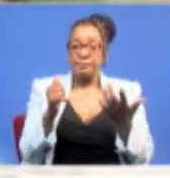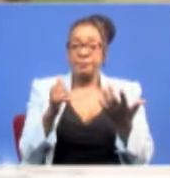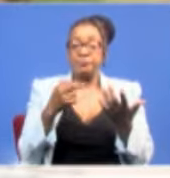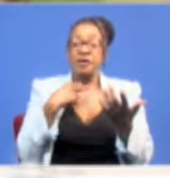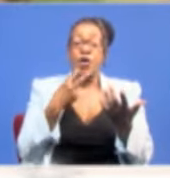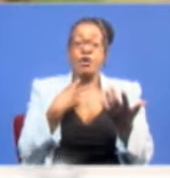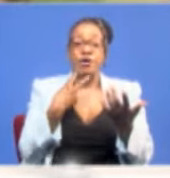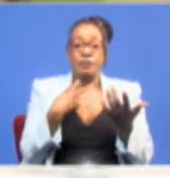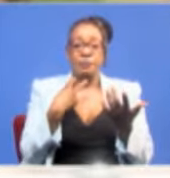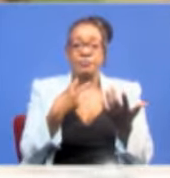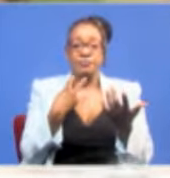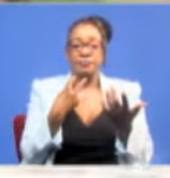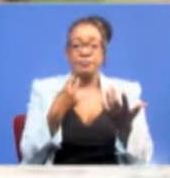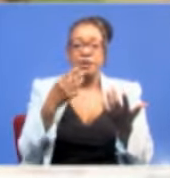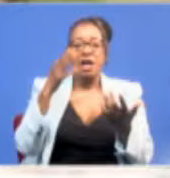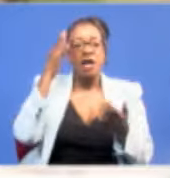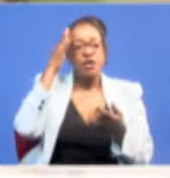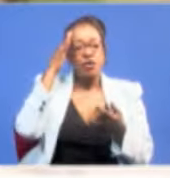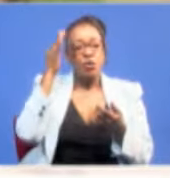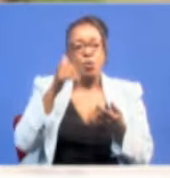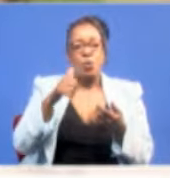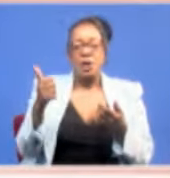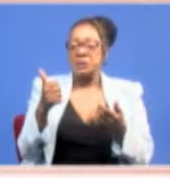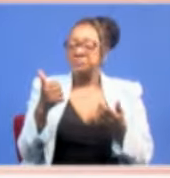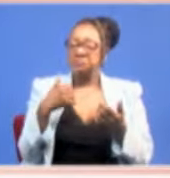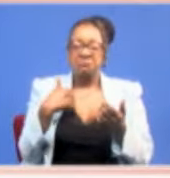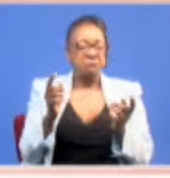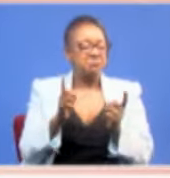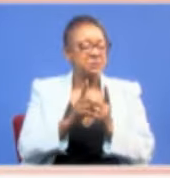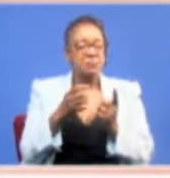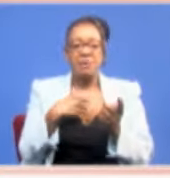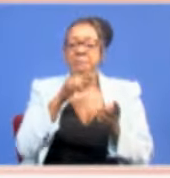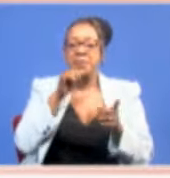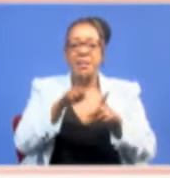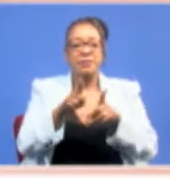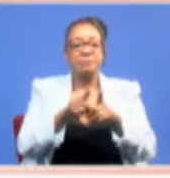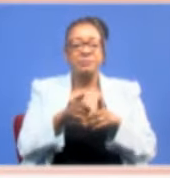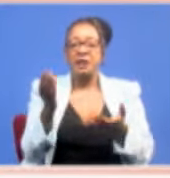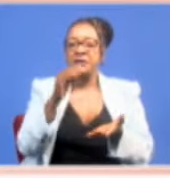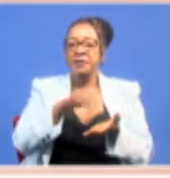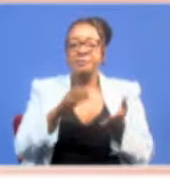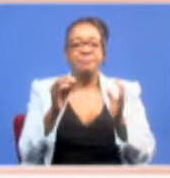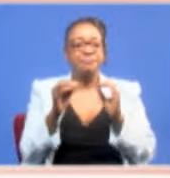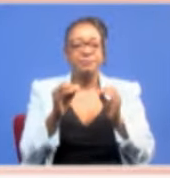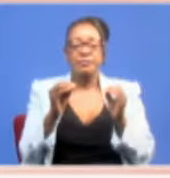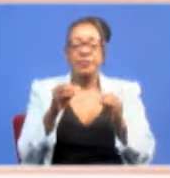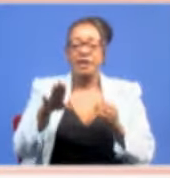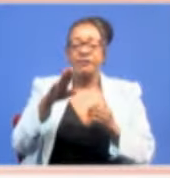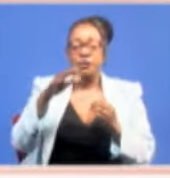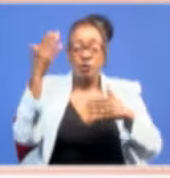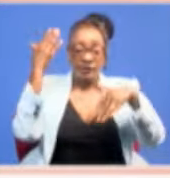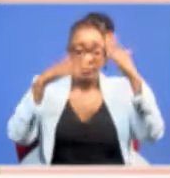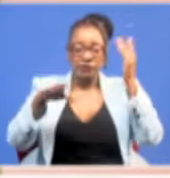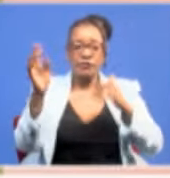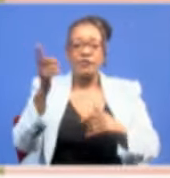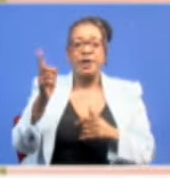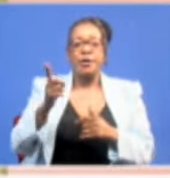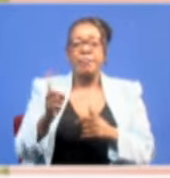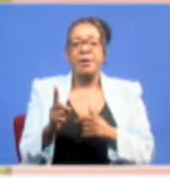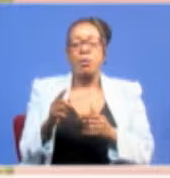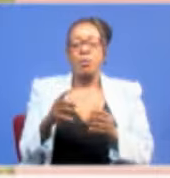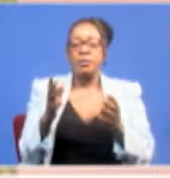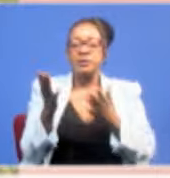from the audio of the video, I knew well I'm not seeing my brother again. Eric alikuwa mwanafunzi katika chuo kikuu cha Nairobi na alitazamiwa